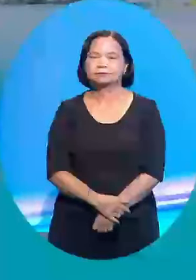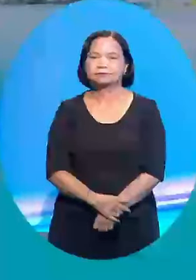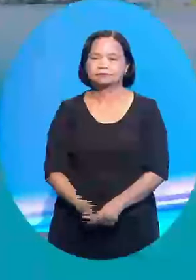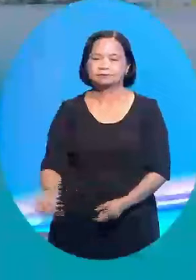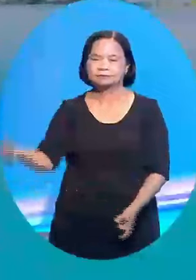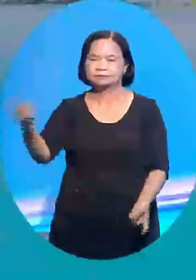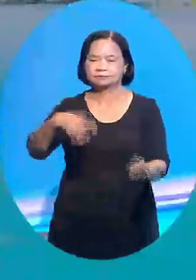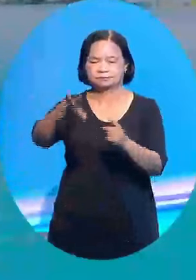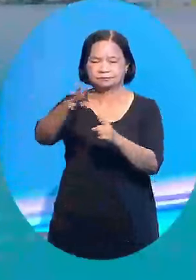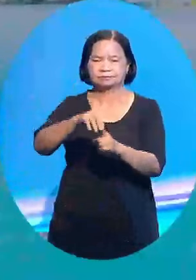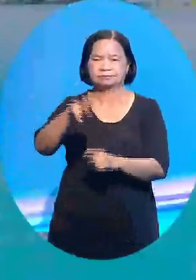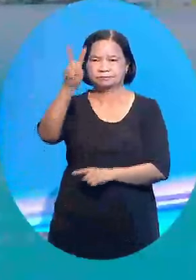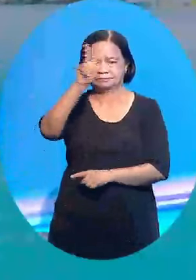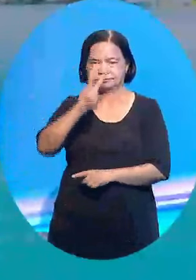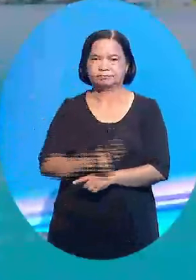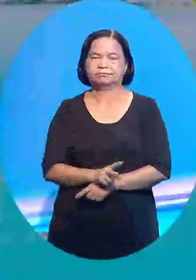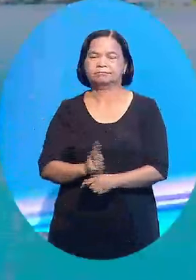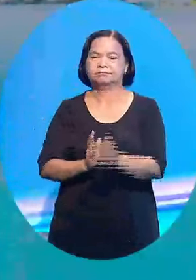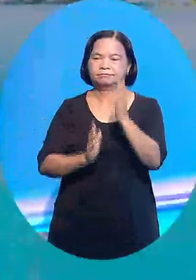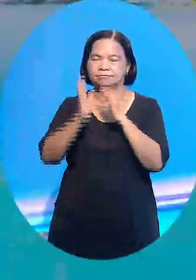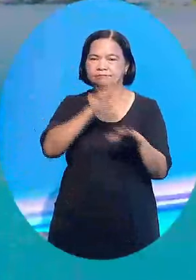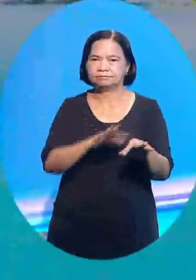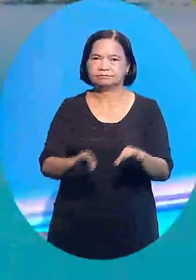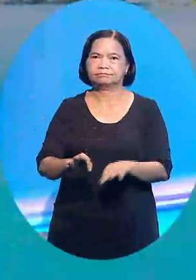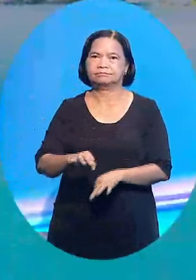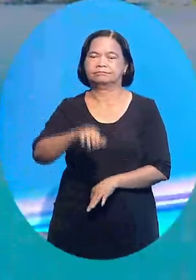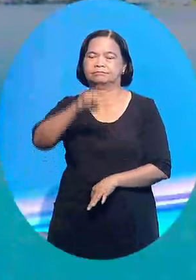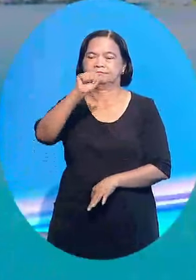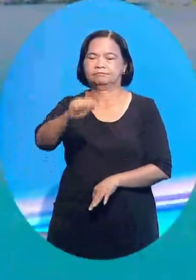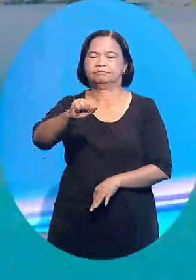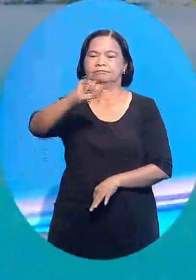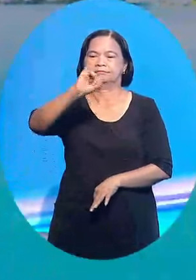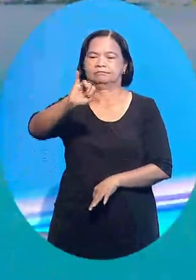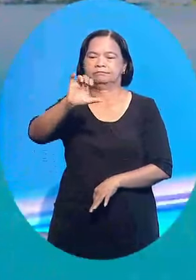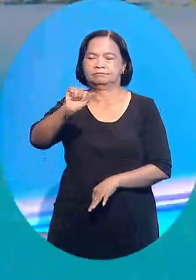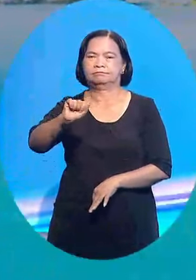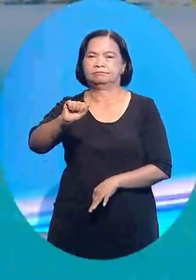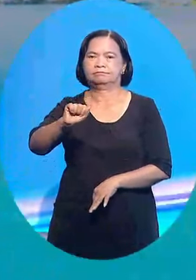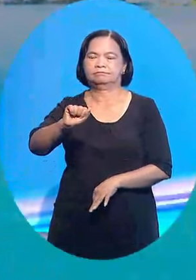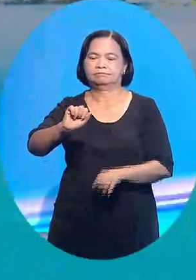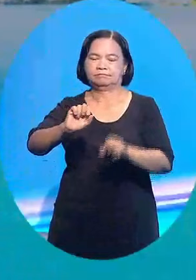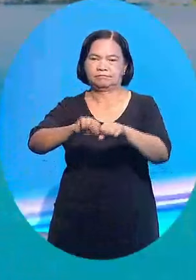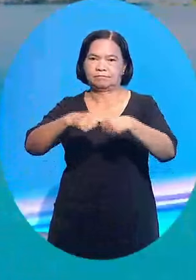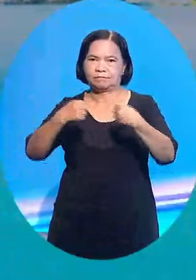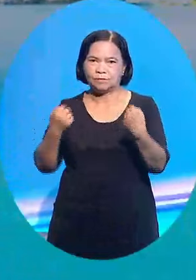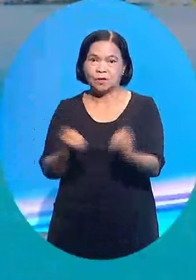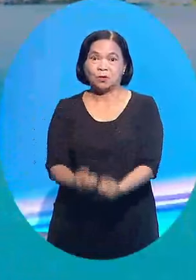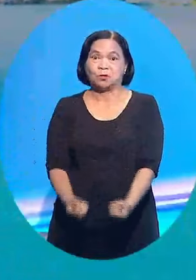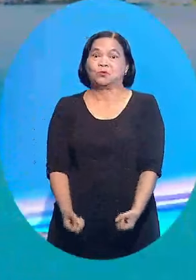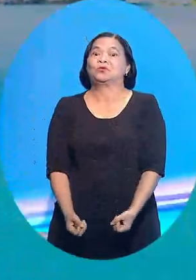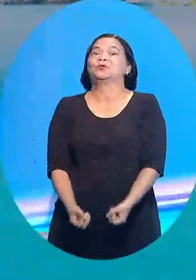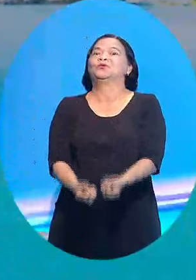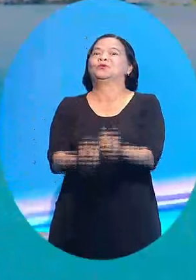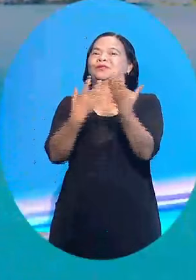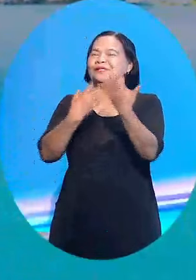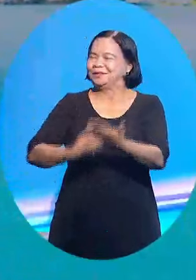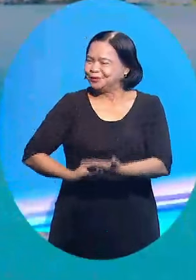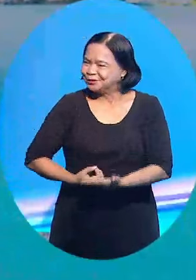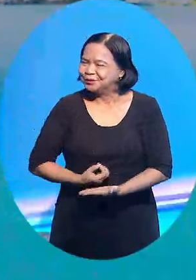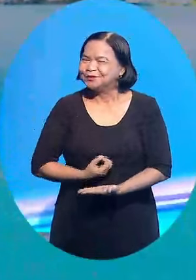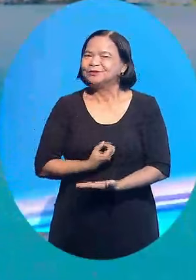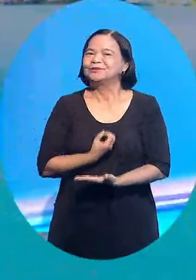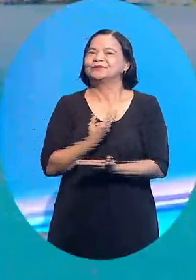Trở lại với các tin tức trong nước, tại thành phố Hồ Chí Minh, AIA Việt Nam vừa tổ chức chương trình Đường đua bùng sức sống với mong muốn lan tỏa, truyền